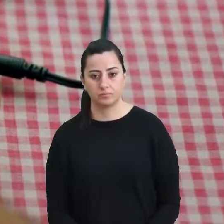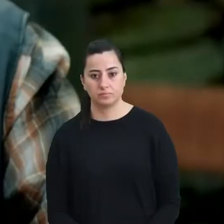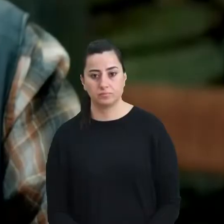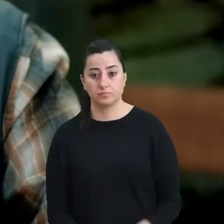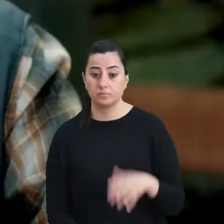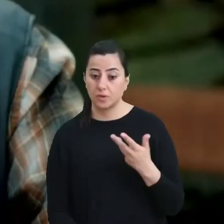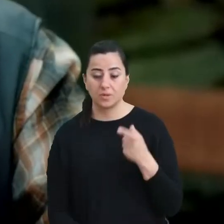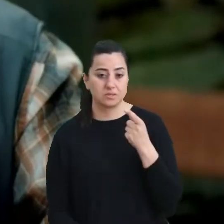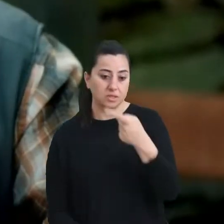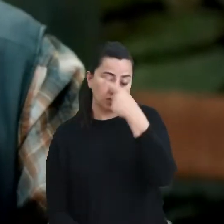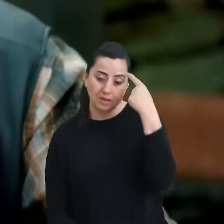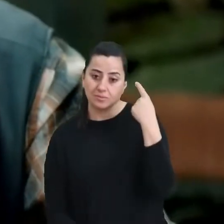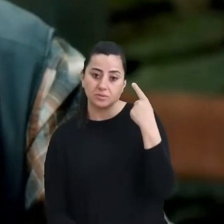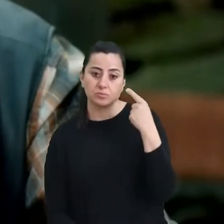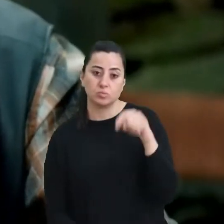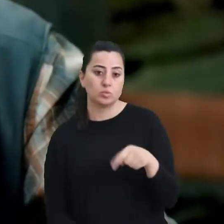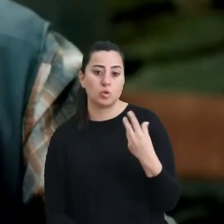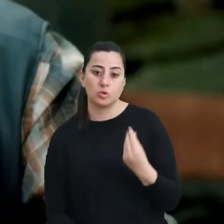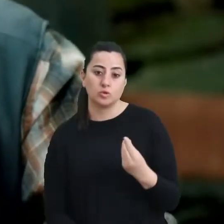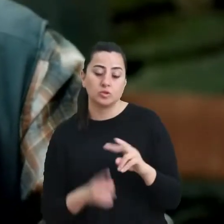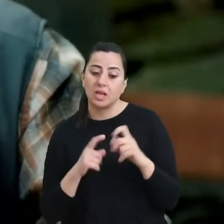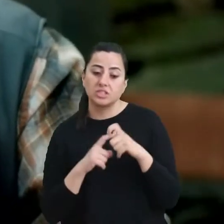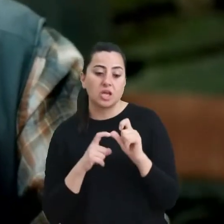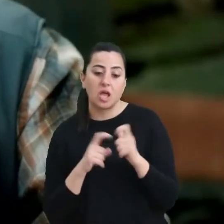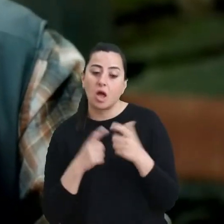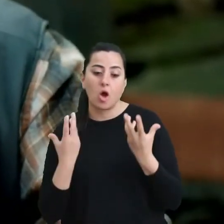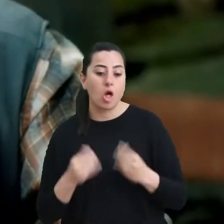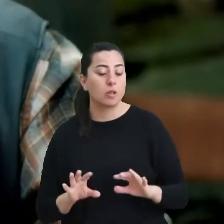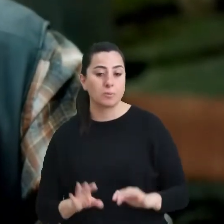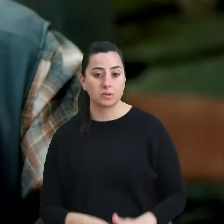Yolu bakacaksın. Demek senin nasibinde neşe yokmuş.